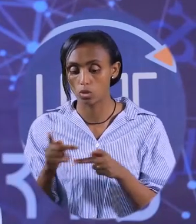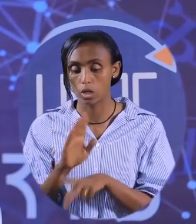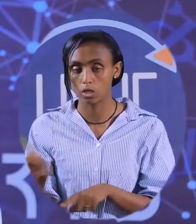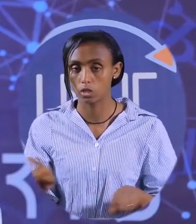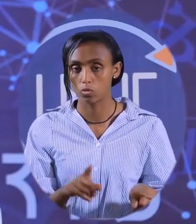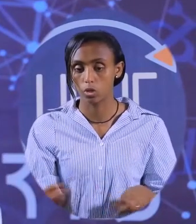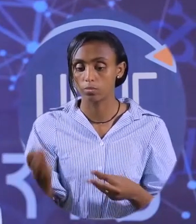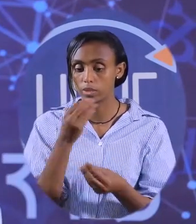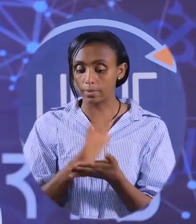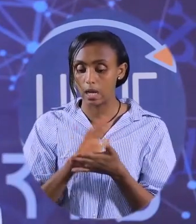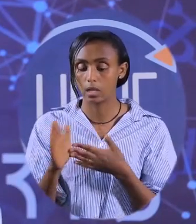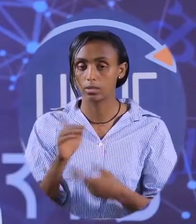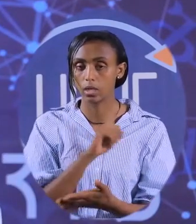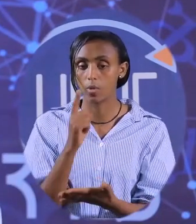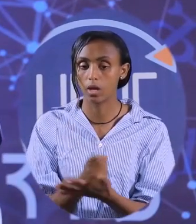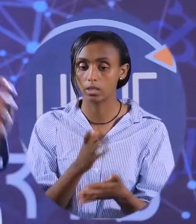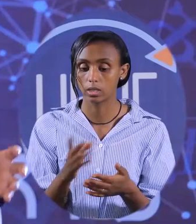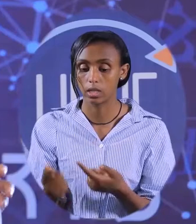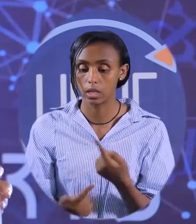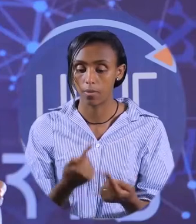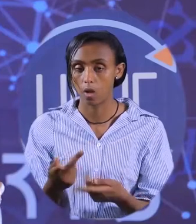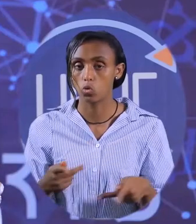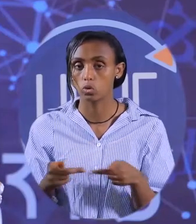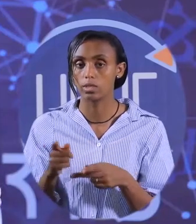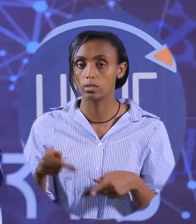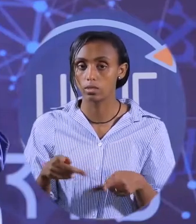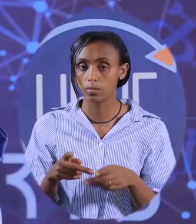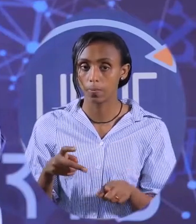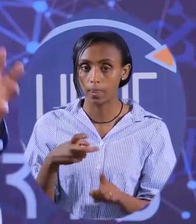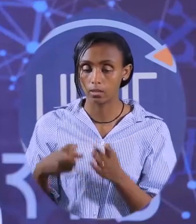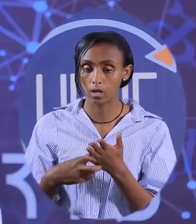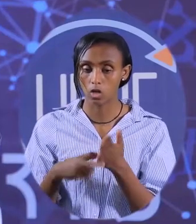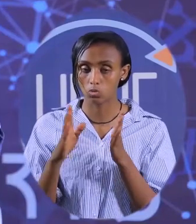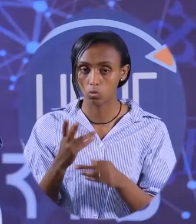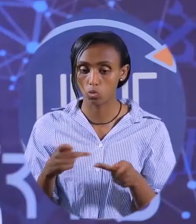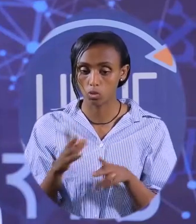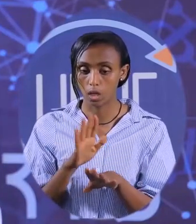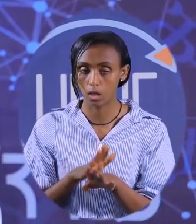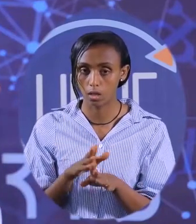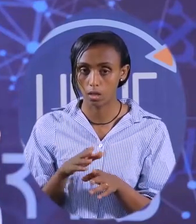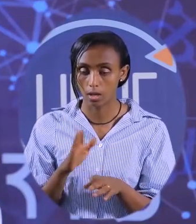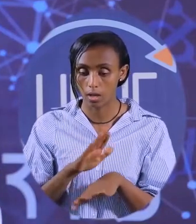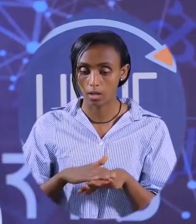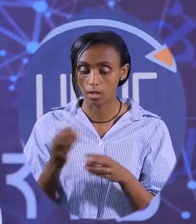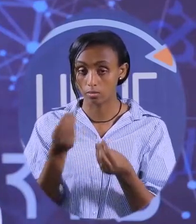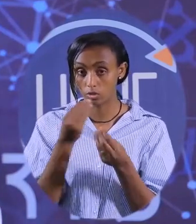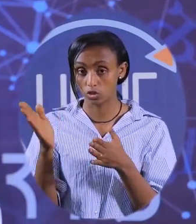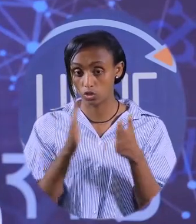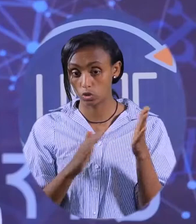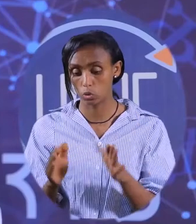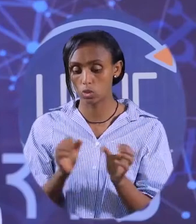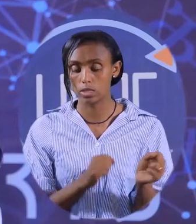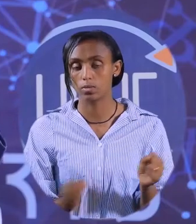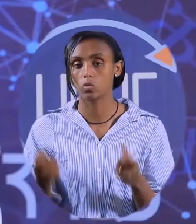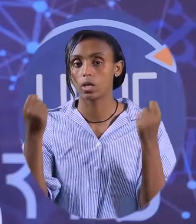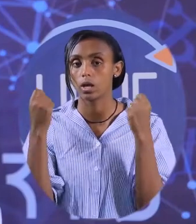የምግብ ጥራትን ከማረጋገጥ በገበያ ቦታ በትራንስፖርት ቦታ ላይ ያለውን ይሄንን የፉድ ሲስተሙንና የፉድ ቫልዩ ቼኑን